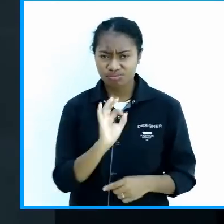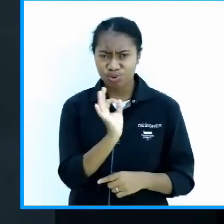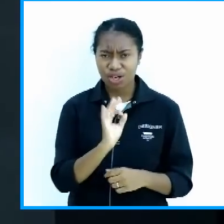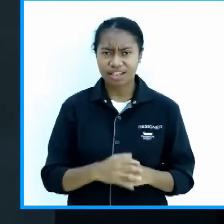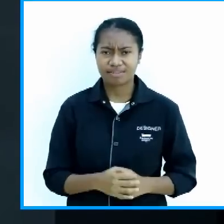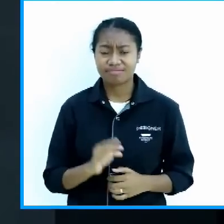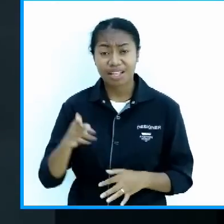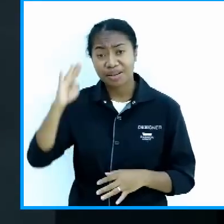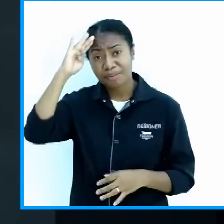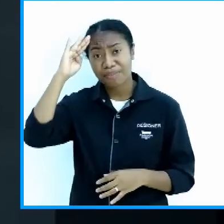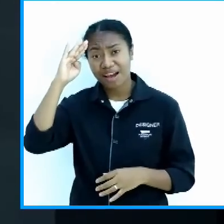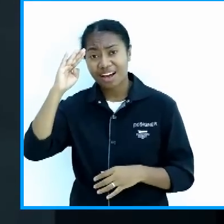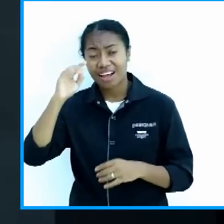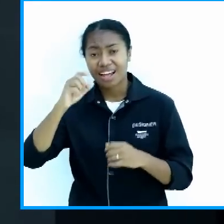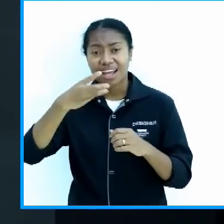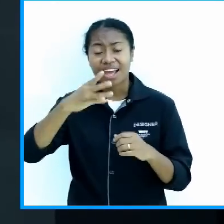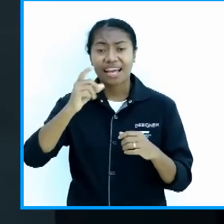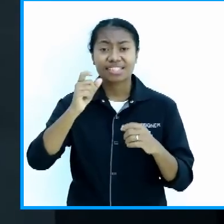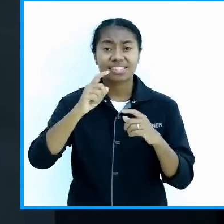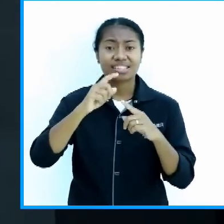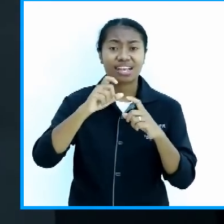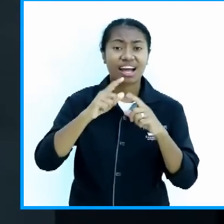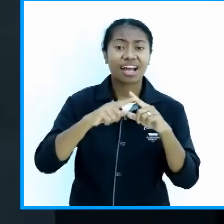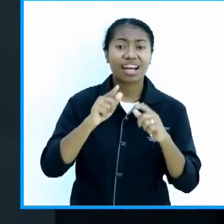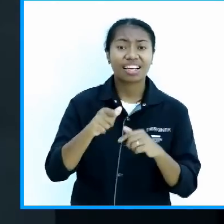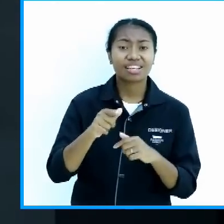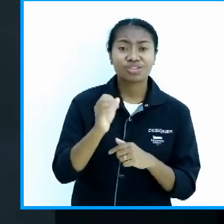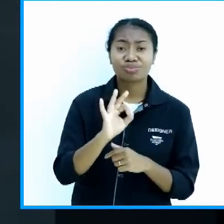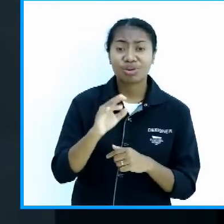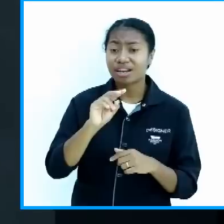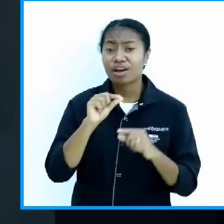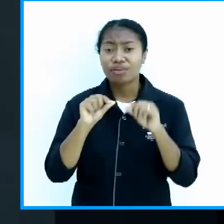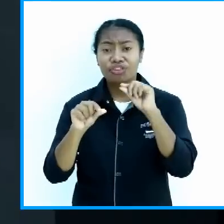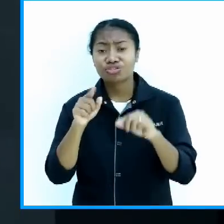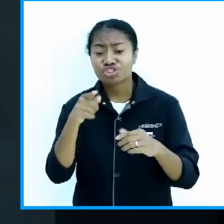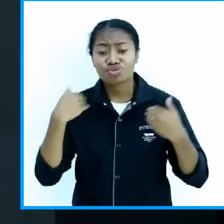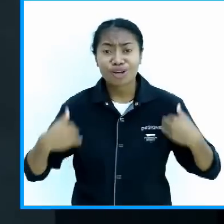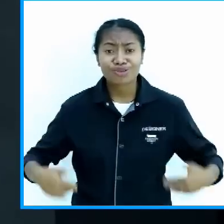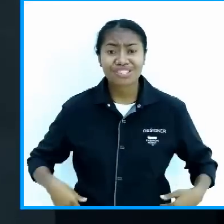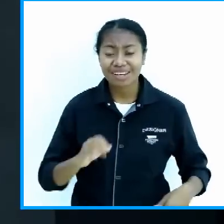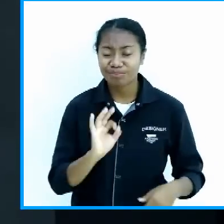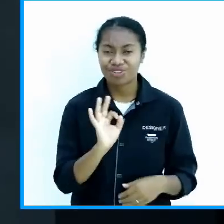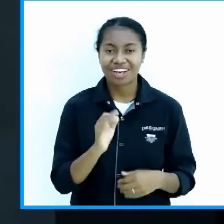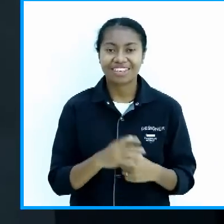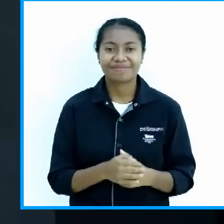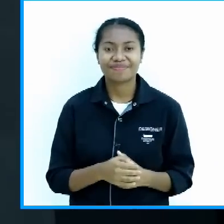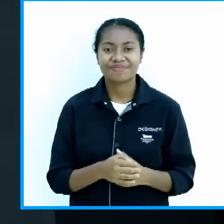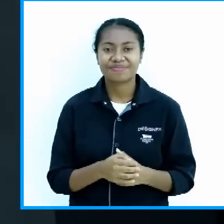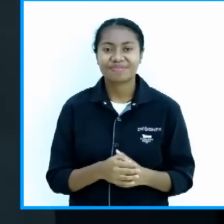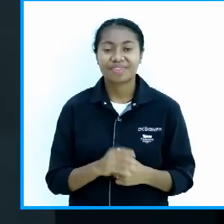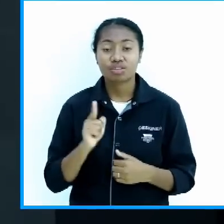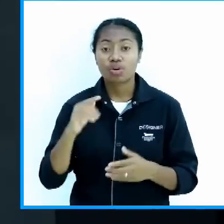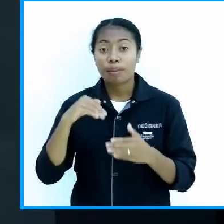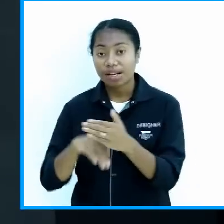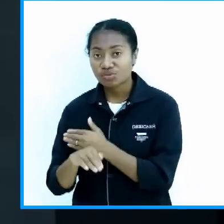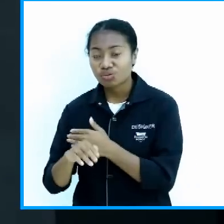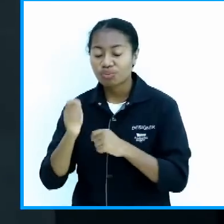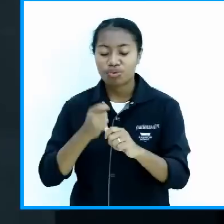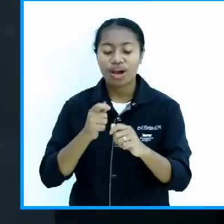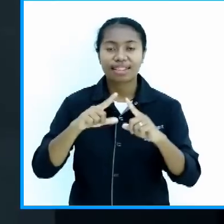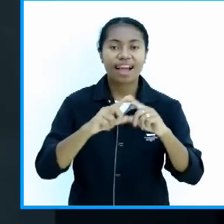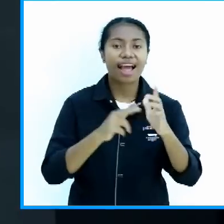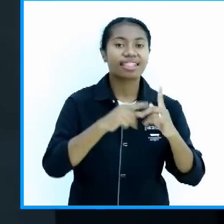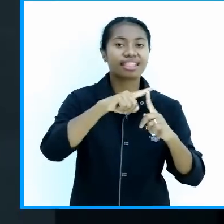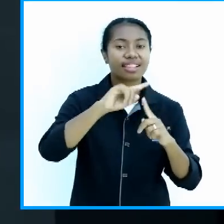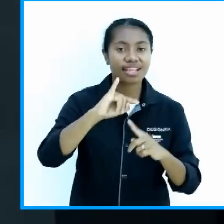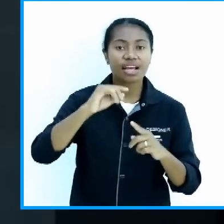Pak Esra bilang antikris itu bukan virus tapi manusia, jadi ini bukan DNA-nya antikris. Nah, DNA itu masuk akan membentuk antibodi yang sama.